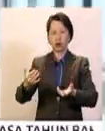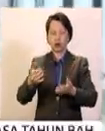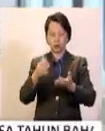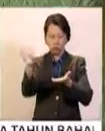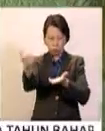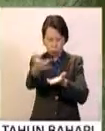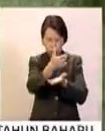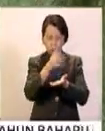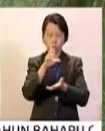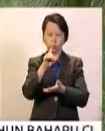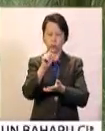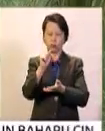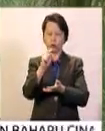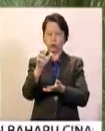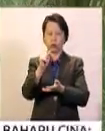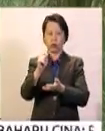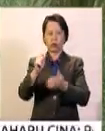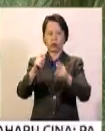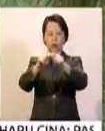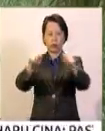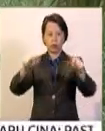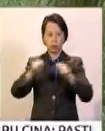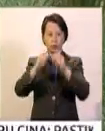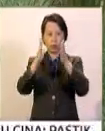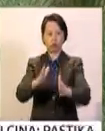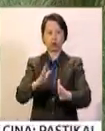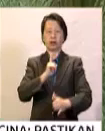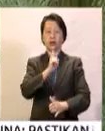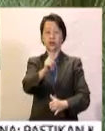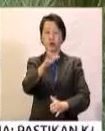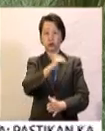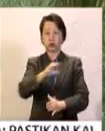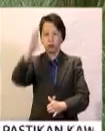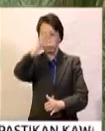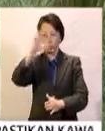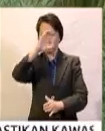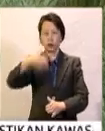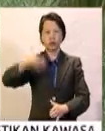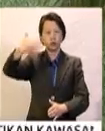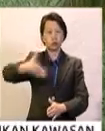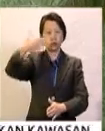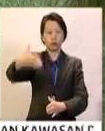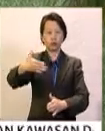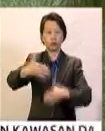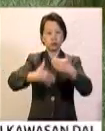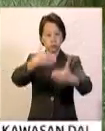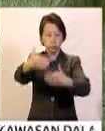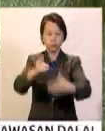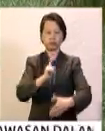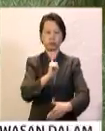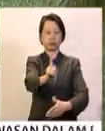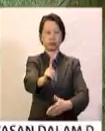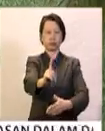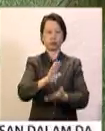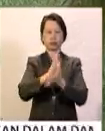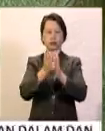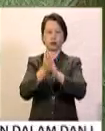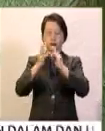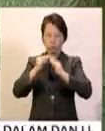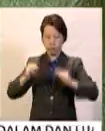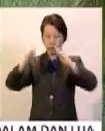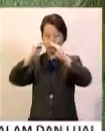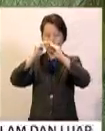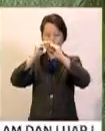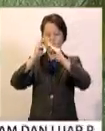data dan maklumat penempatan masyarakat Islam serta menjejak sejarah tamadun Islam. Menjadikan masjid dan